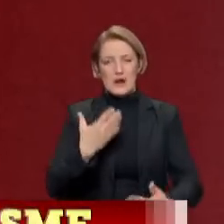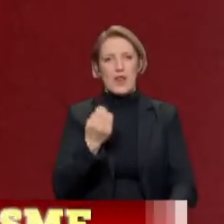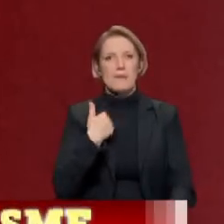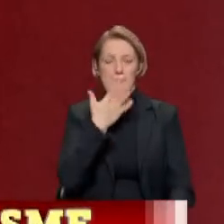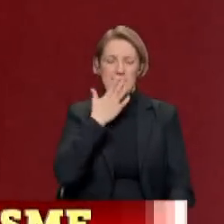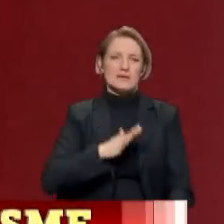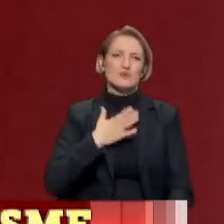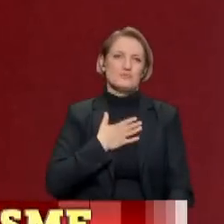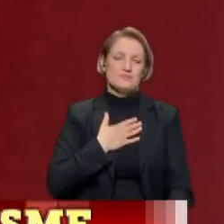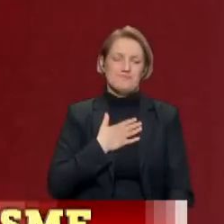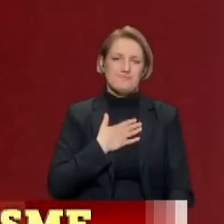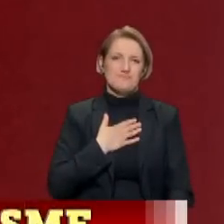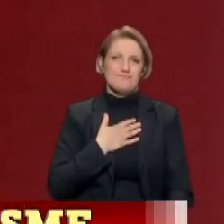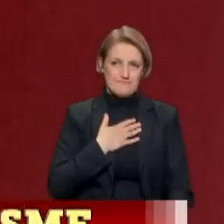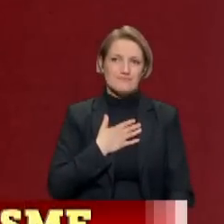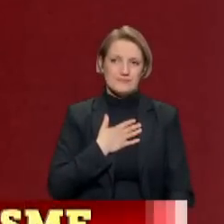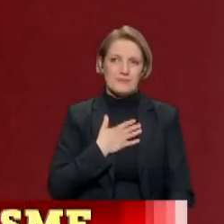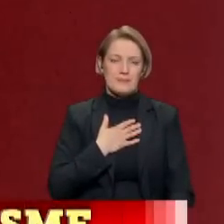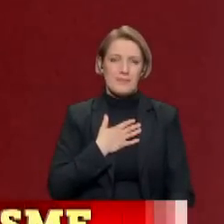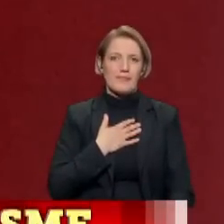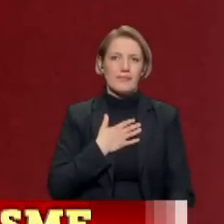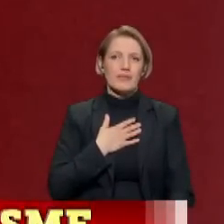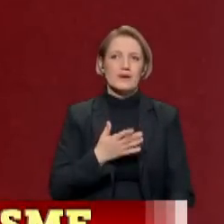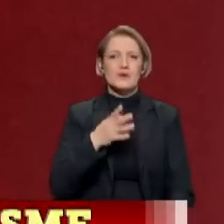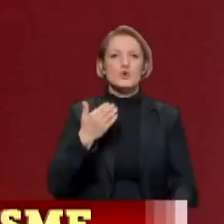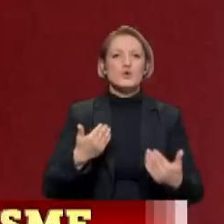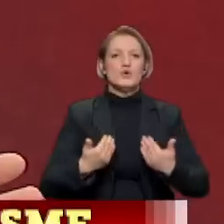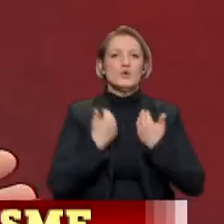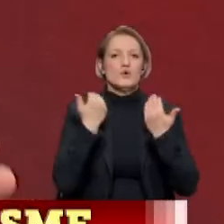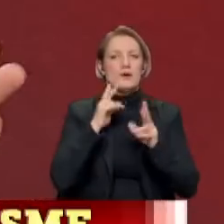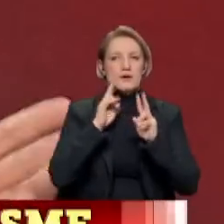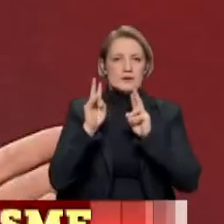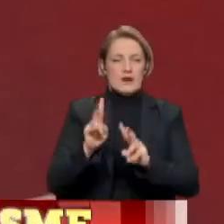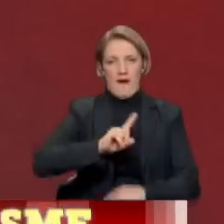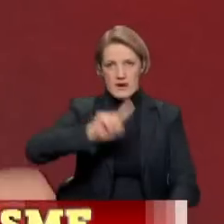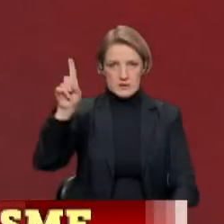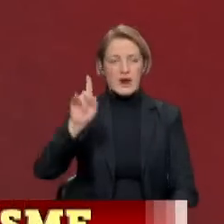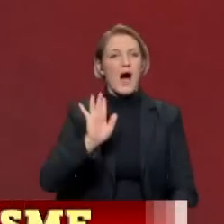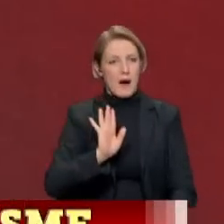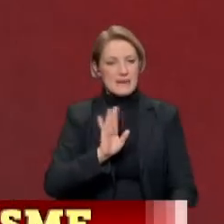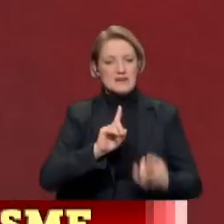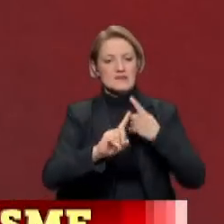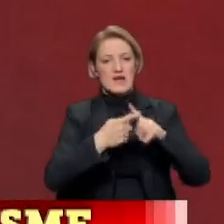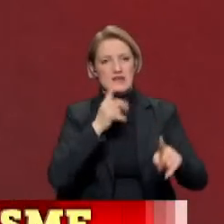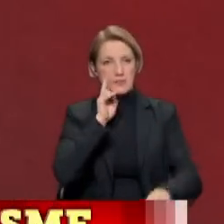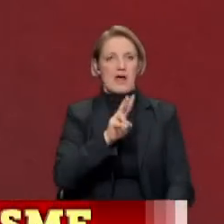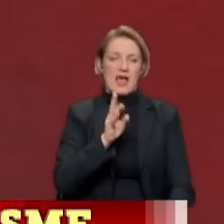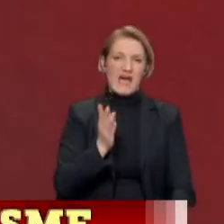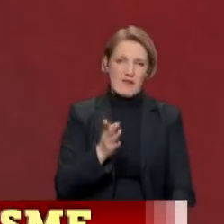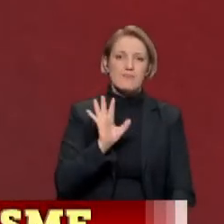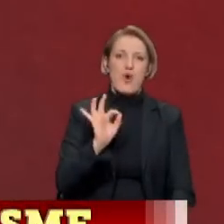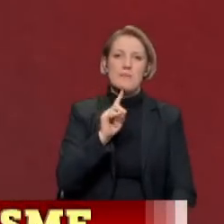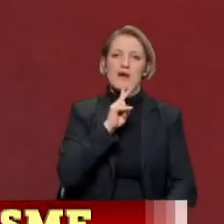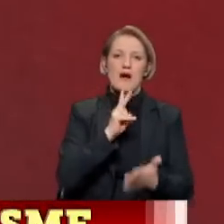bekliyordum. Bekliyordum evet. Yani hukuka baktığınızda hayır ama siyasete baktığınızda evet, böyle bir